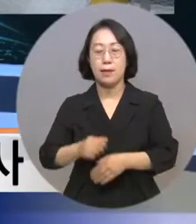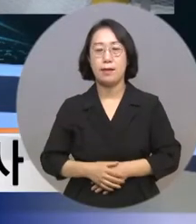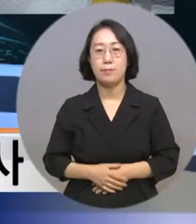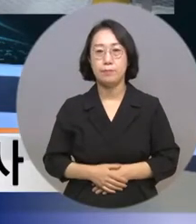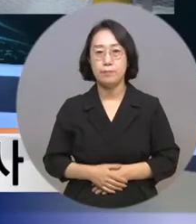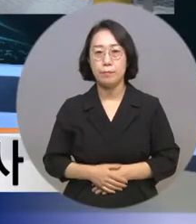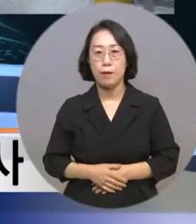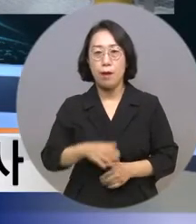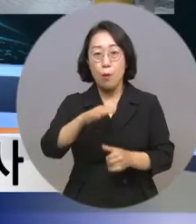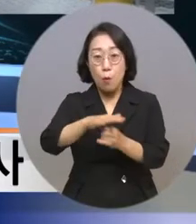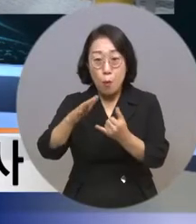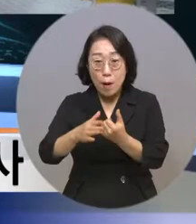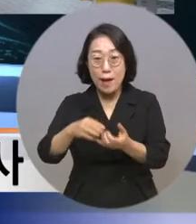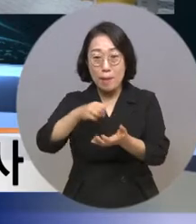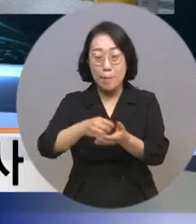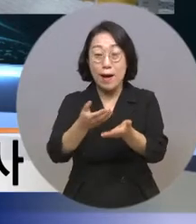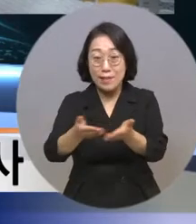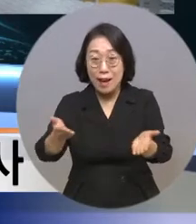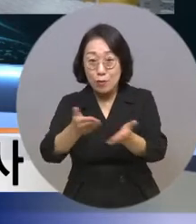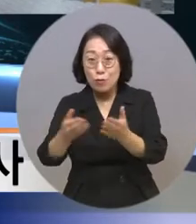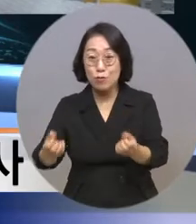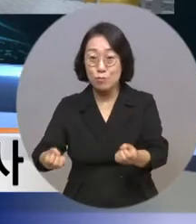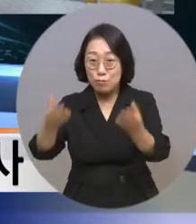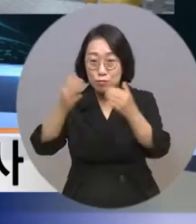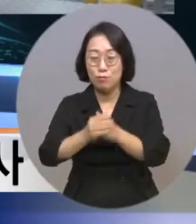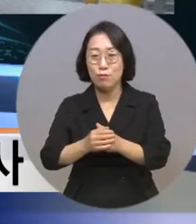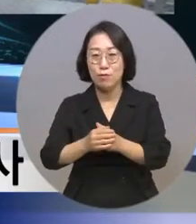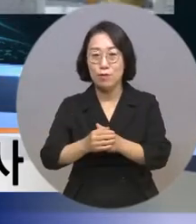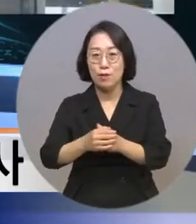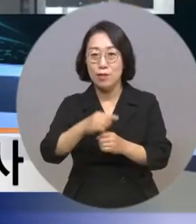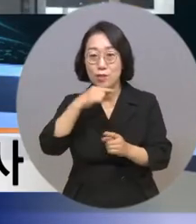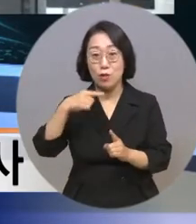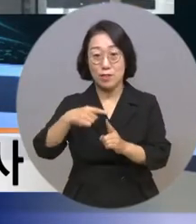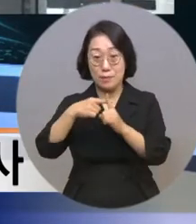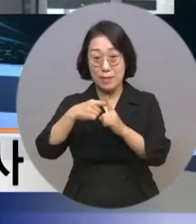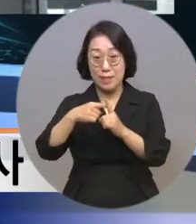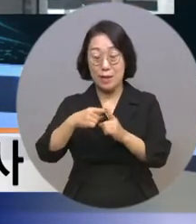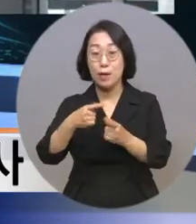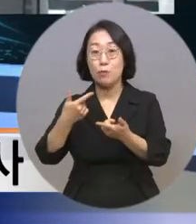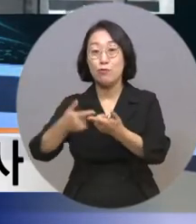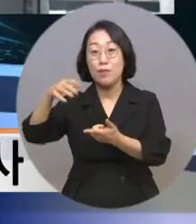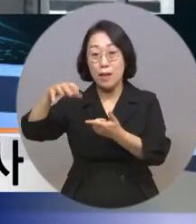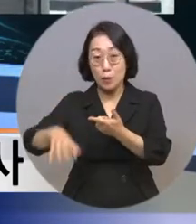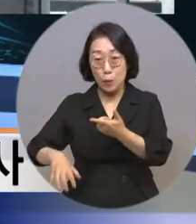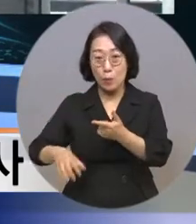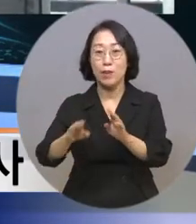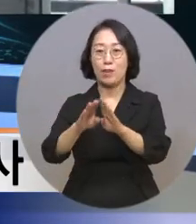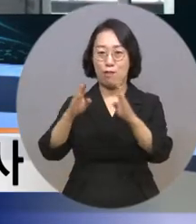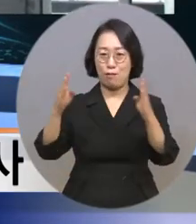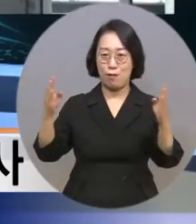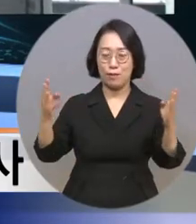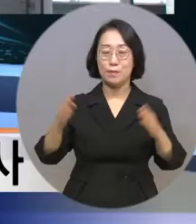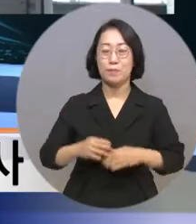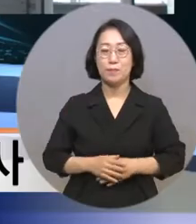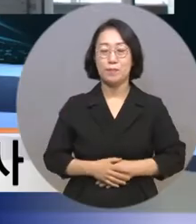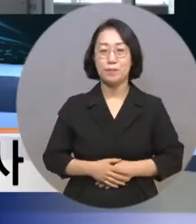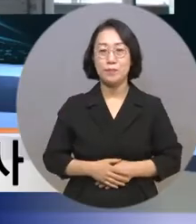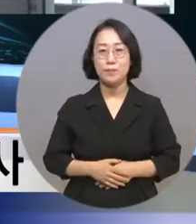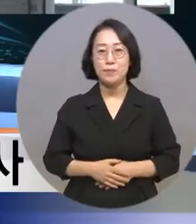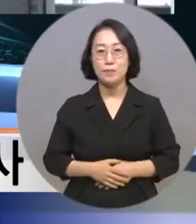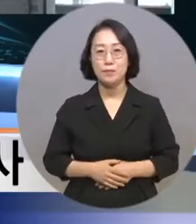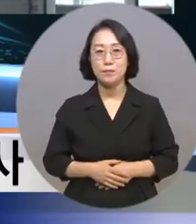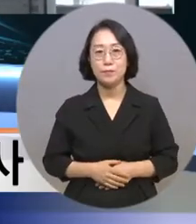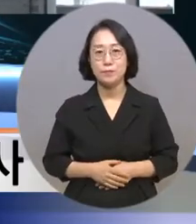어린이에게 빵으로 사랑을 나누는 행사가 대한적십자사 부산지사에서 마련됐습니다. 황병양 기자가